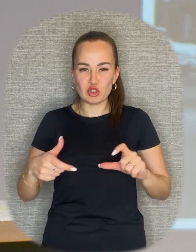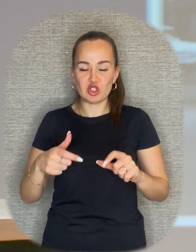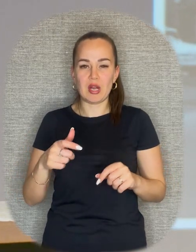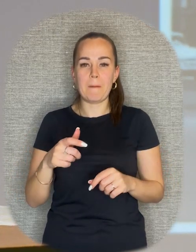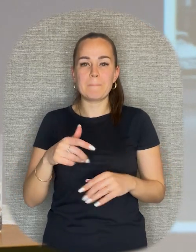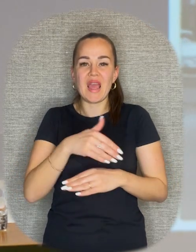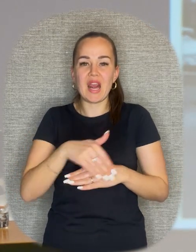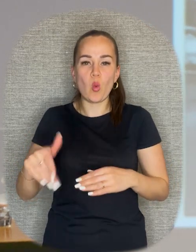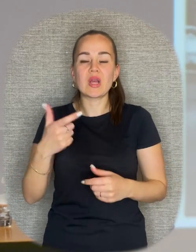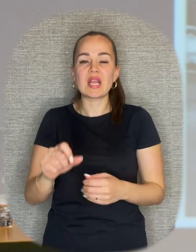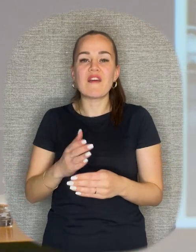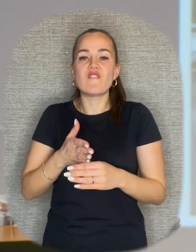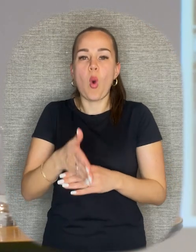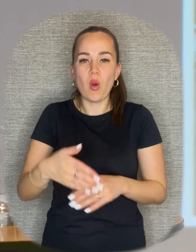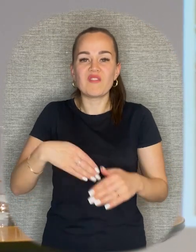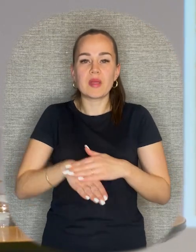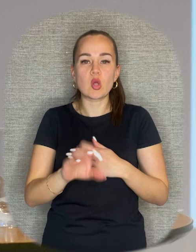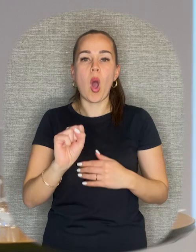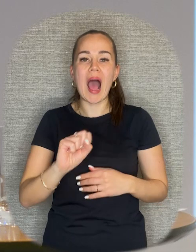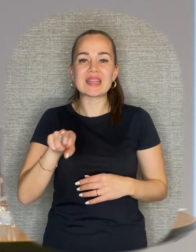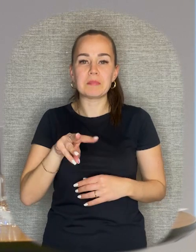переулке там где сейчас вход в метро